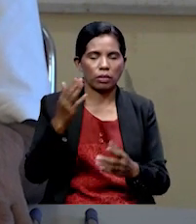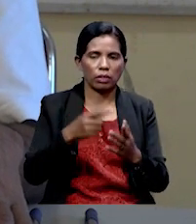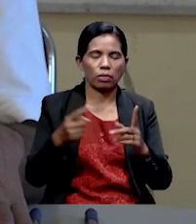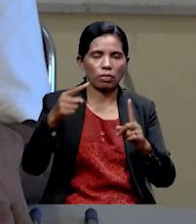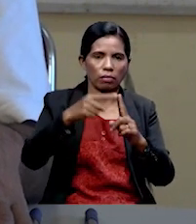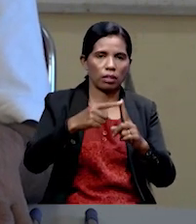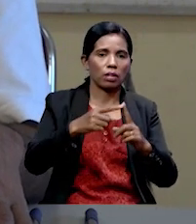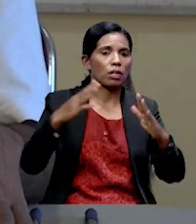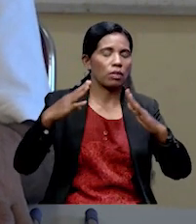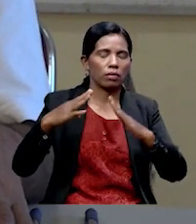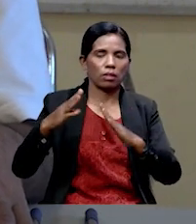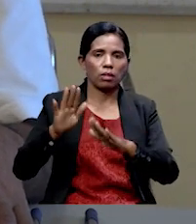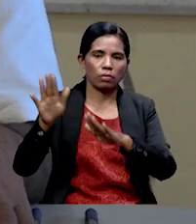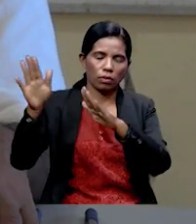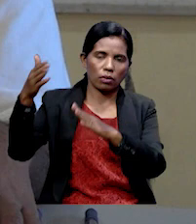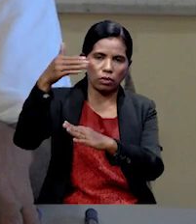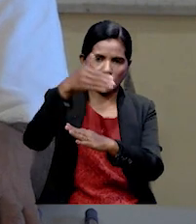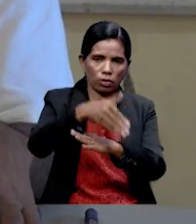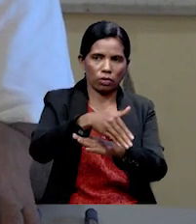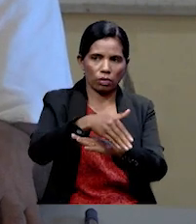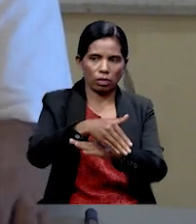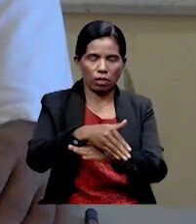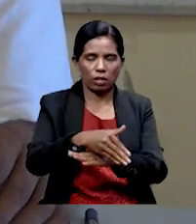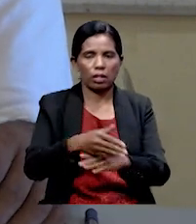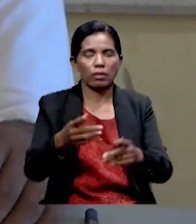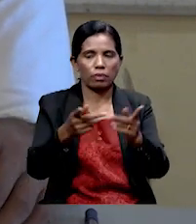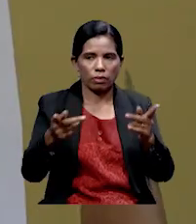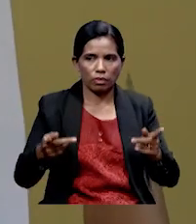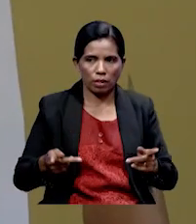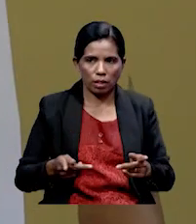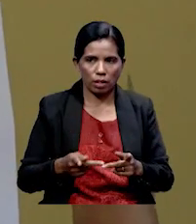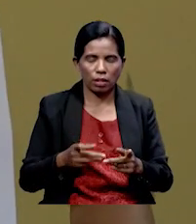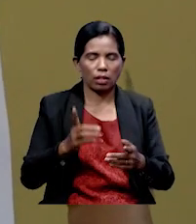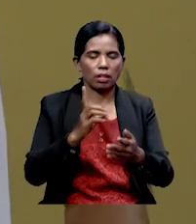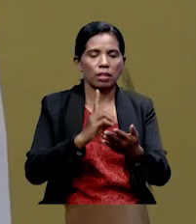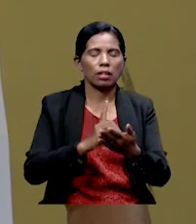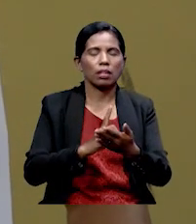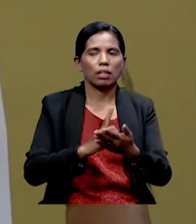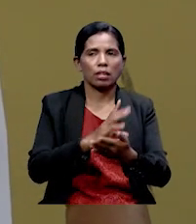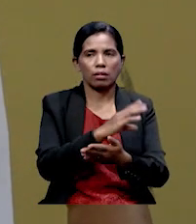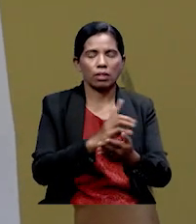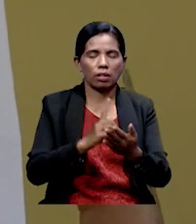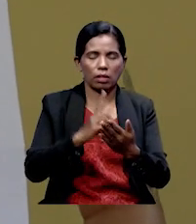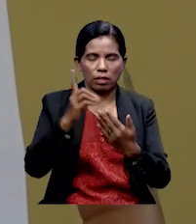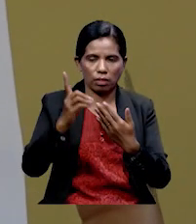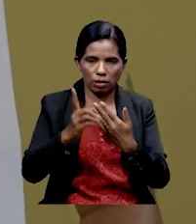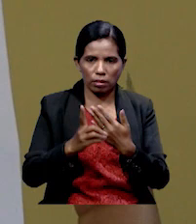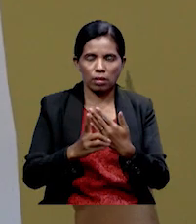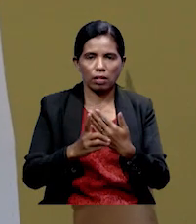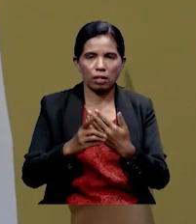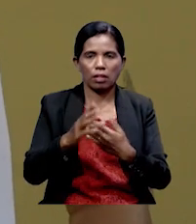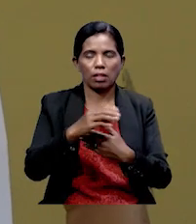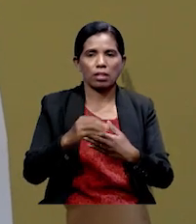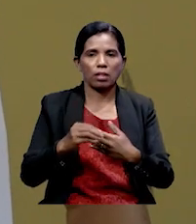esori ne rai deus seze ninia ne bebe mapamento era levantamento iana ya mapamento